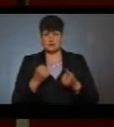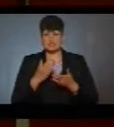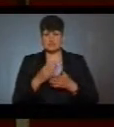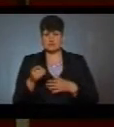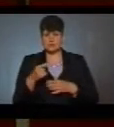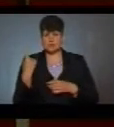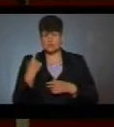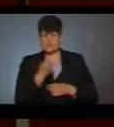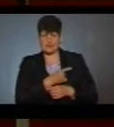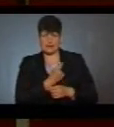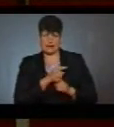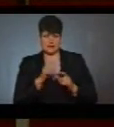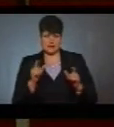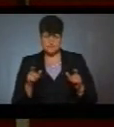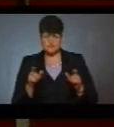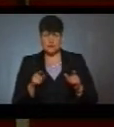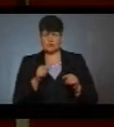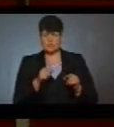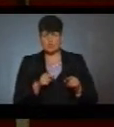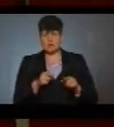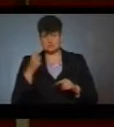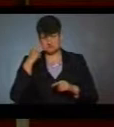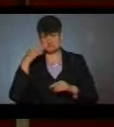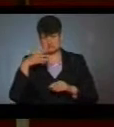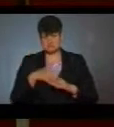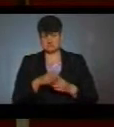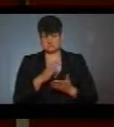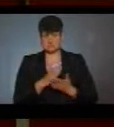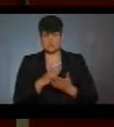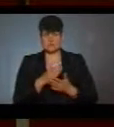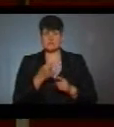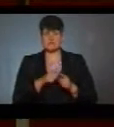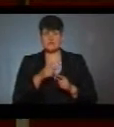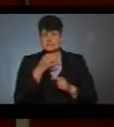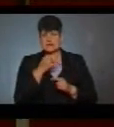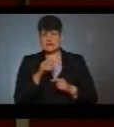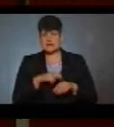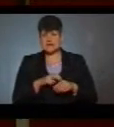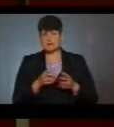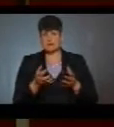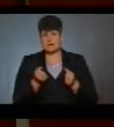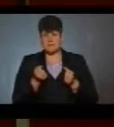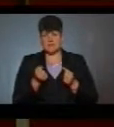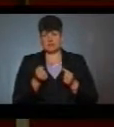обласній університетській лікарні. Вона при свідомості. Про це повідомила лікар приймального відділення